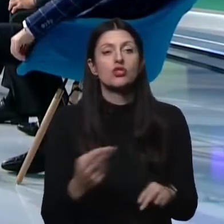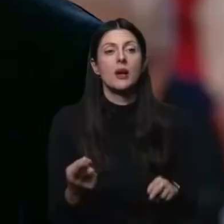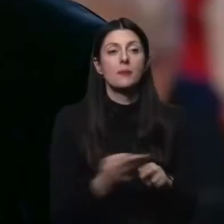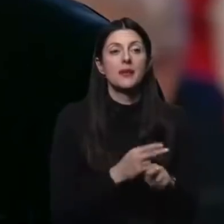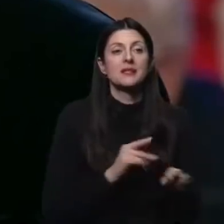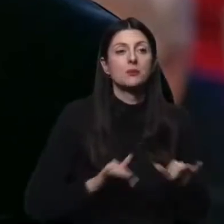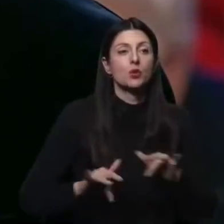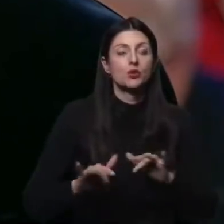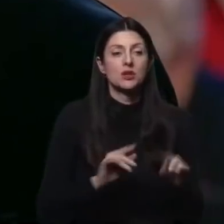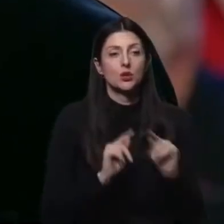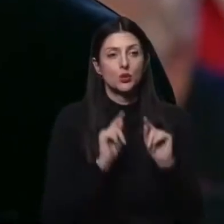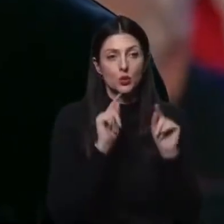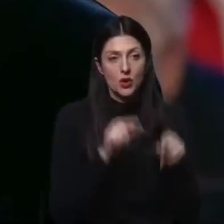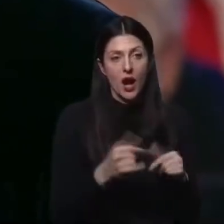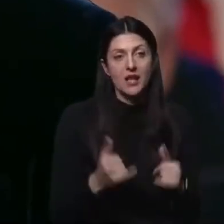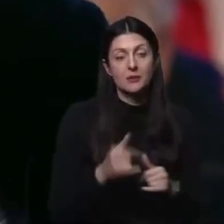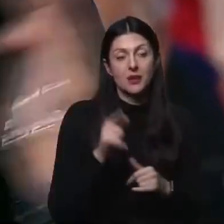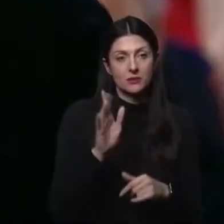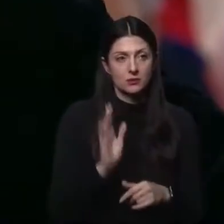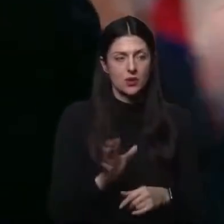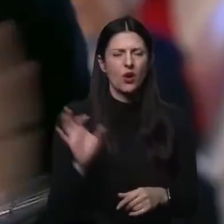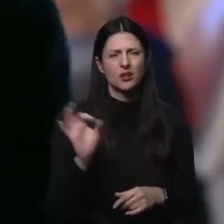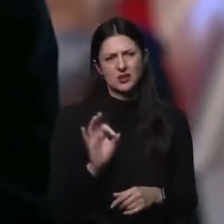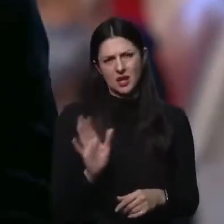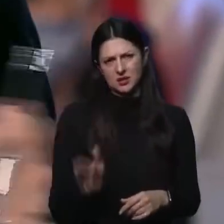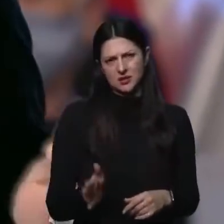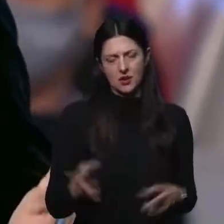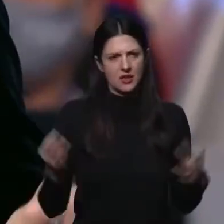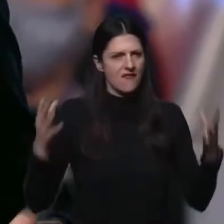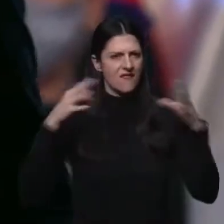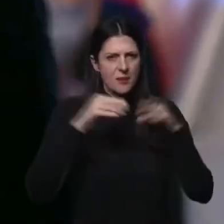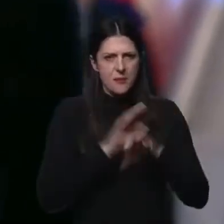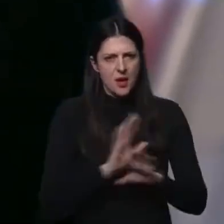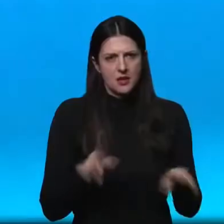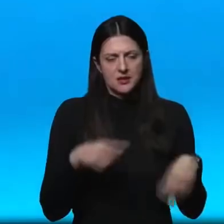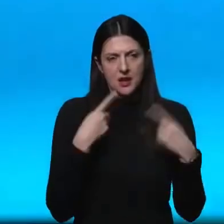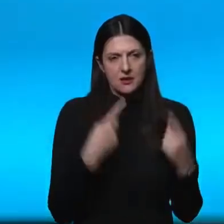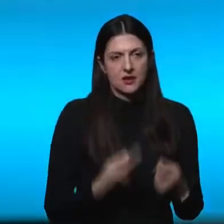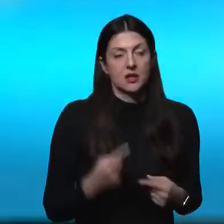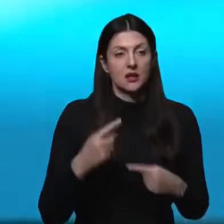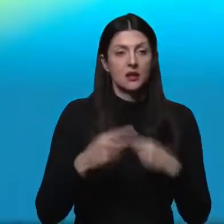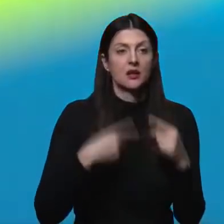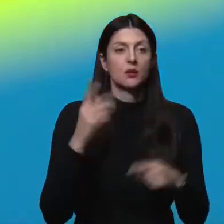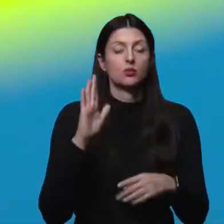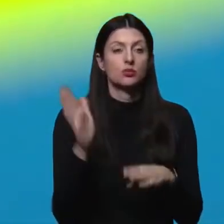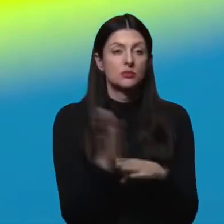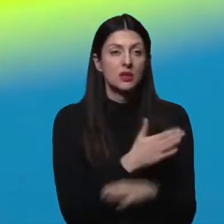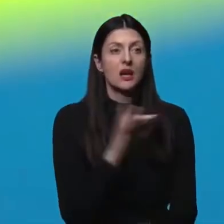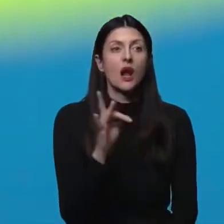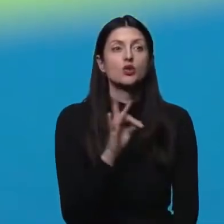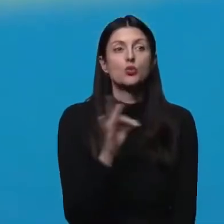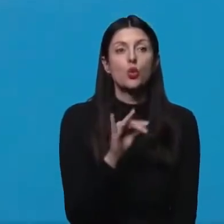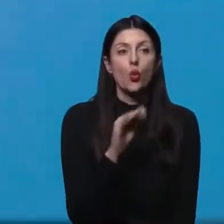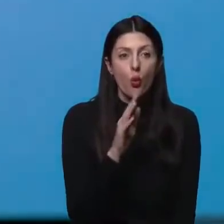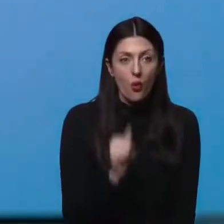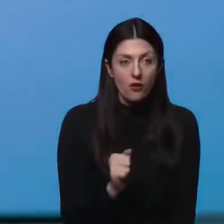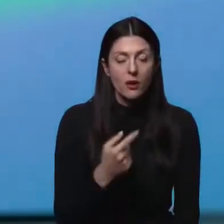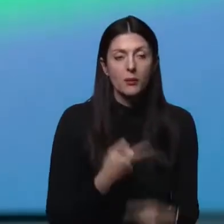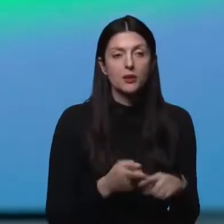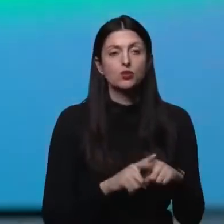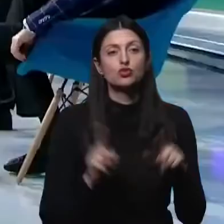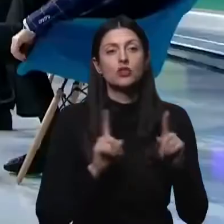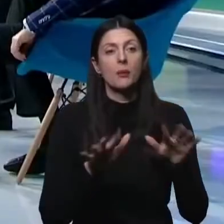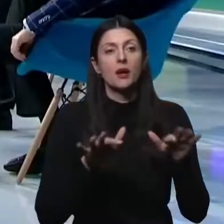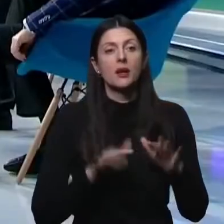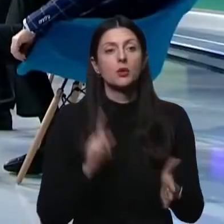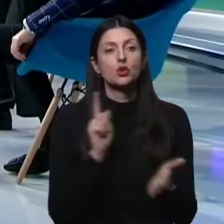идти. Вы сказали, и теперь его будут Алексей идти. Алексеевич, все, только не все. Вместе. На следующей сессионной неделе будут снимать Разумкова. Дмитрий Александрович, вам дали. Потому что там должен